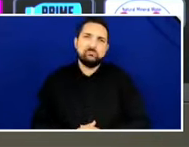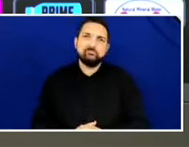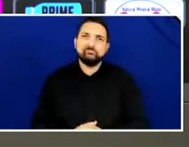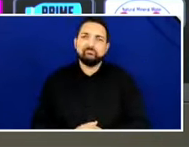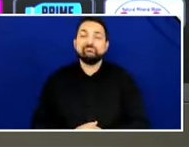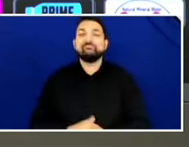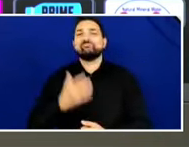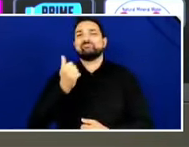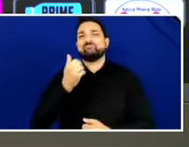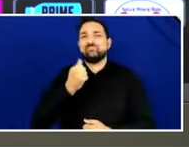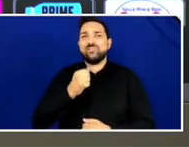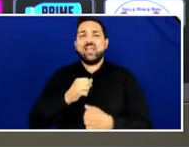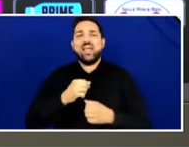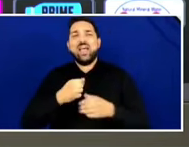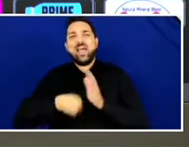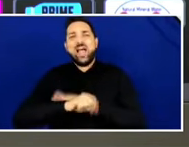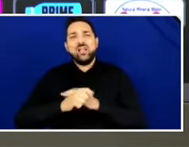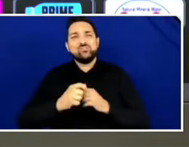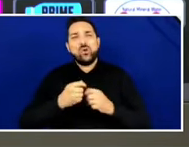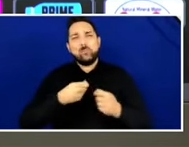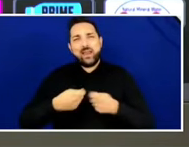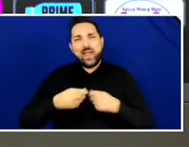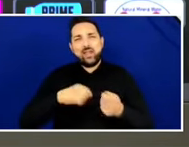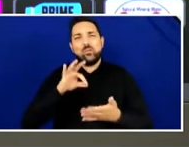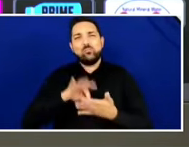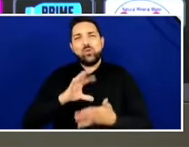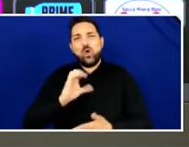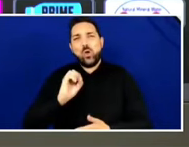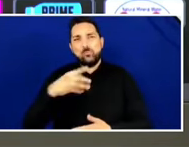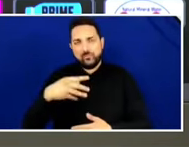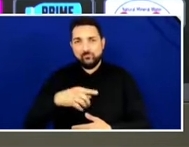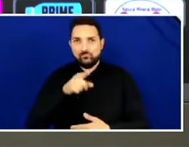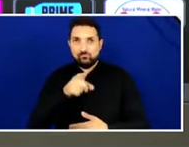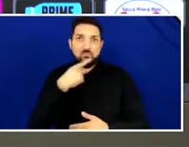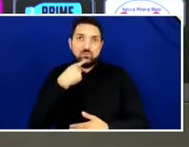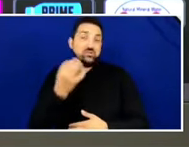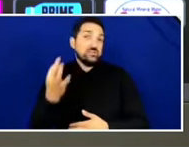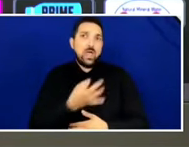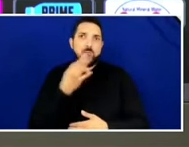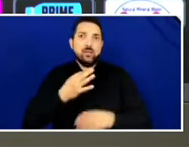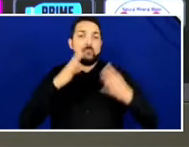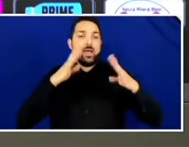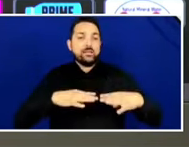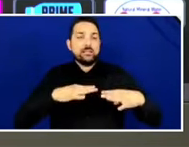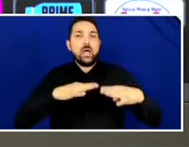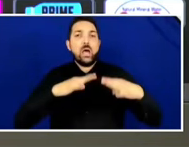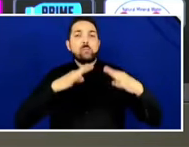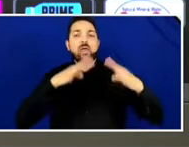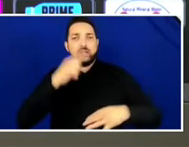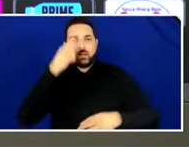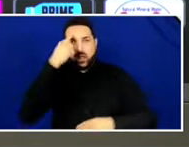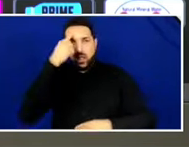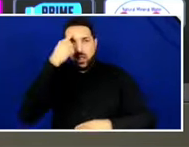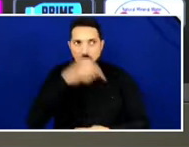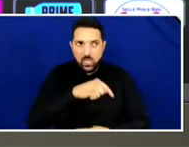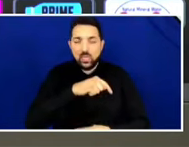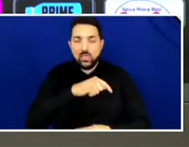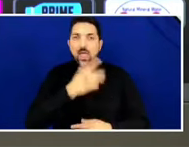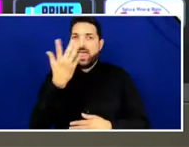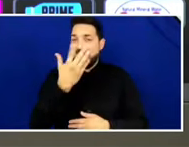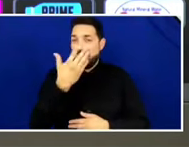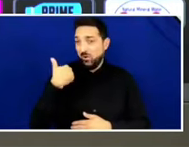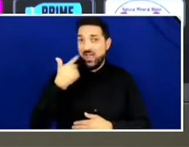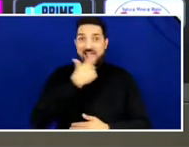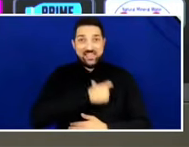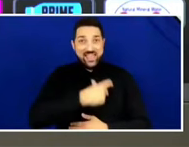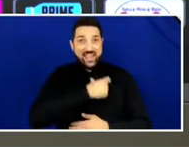bianconero Lei dice che ogni partita ha una storia a sé giustamente ma San Siro va ricordata oppure va messa in un angolo cioè